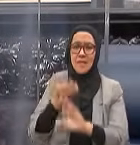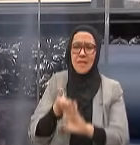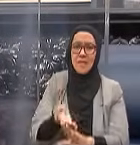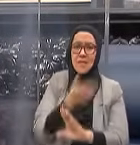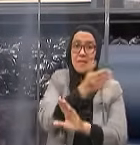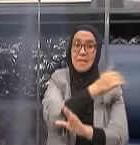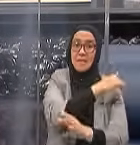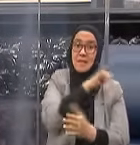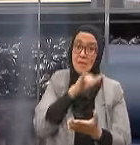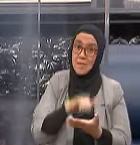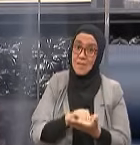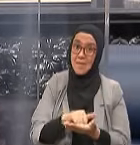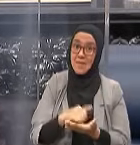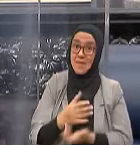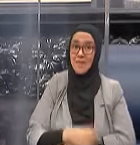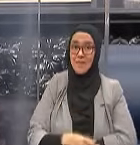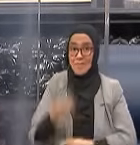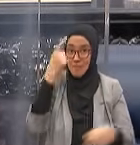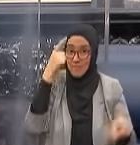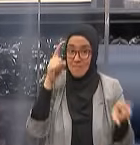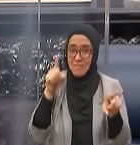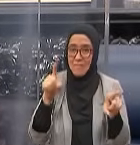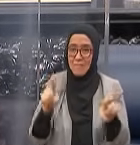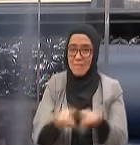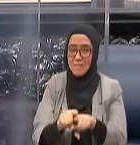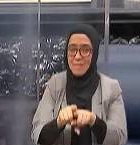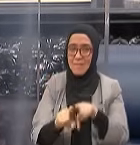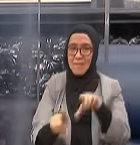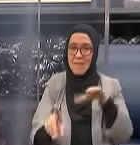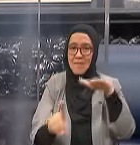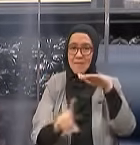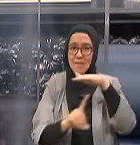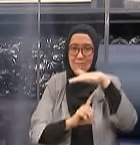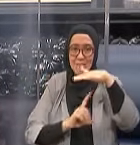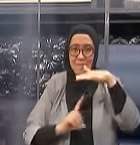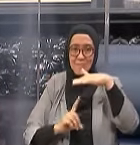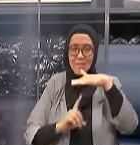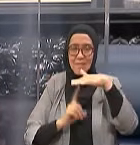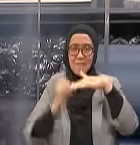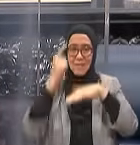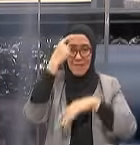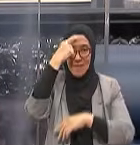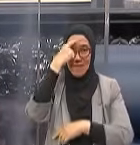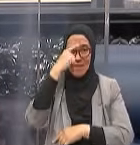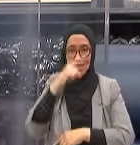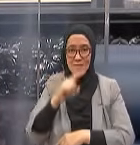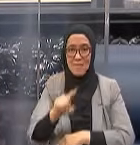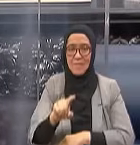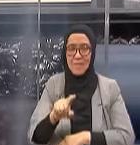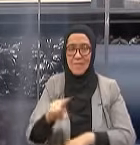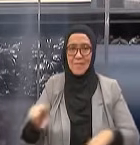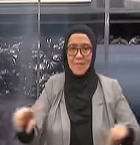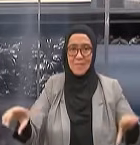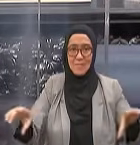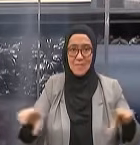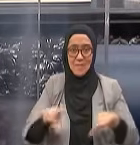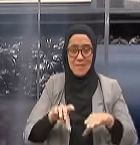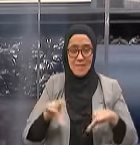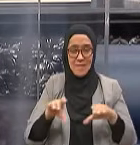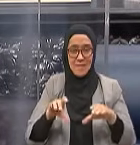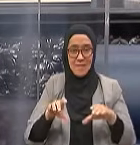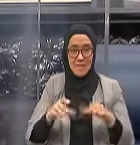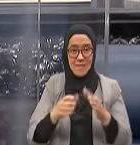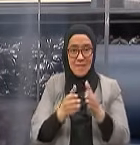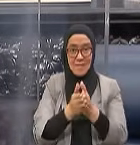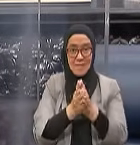adalah persetujuan dasar untuk melaksanakan tuntutan m63 yang